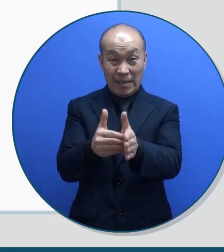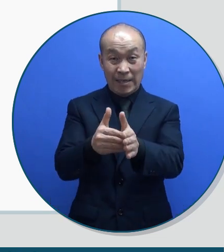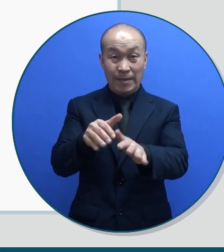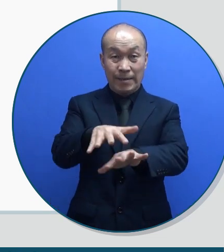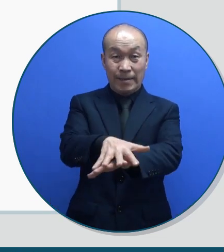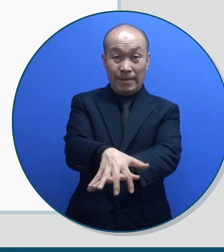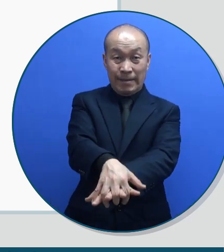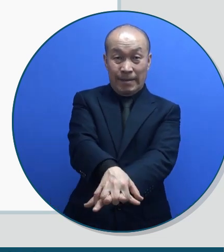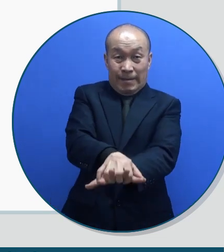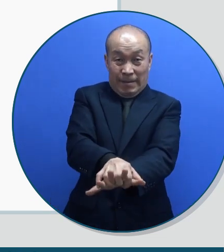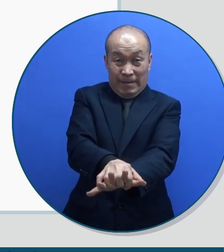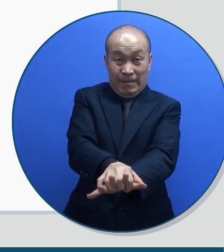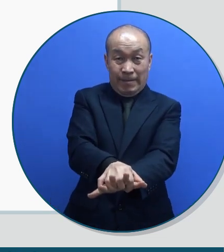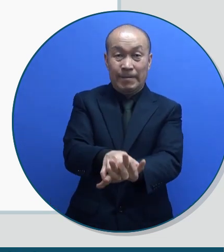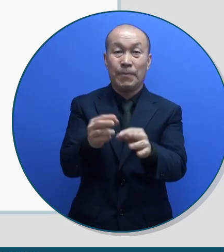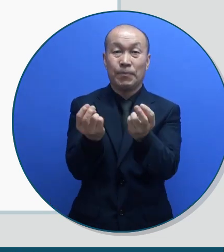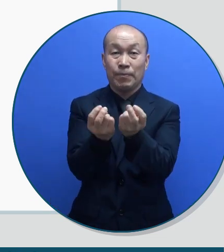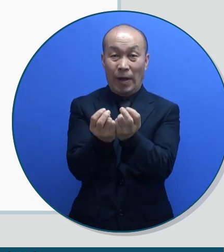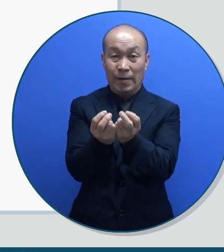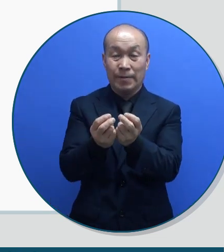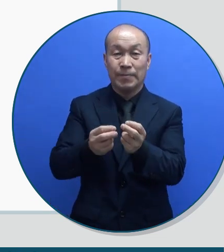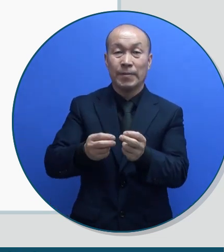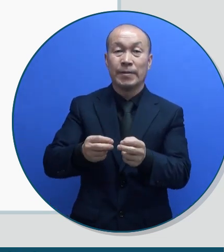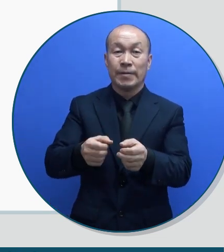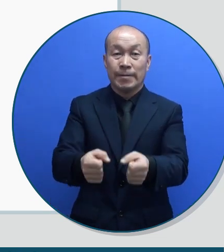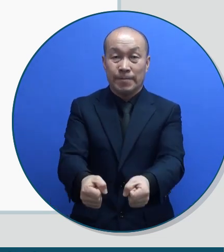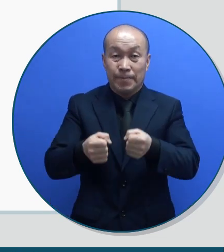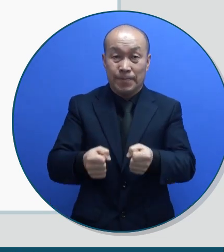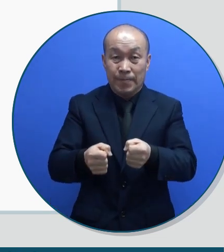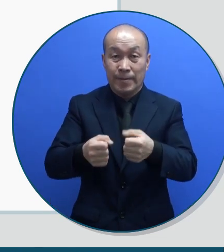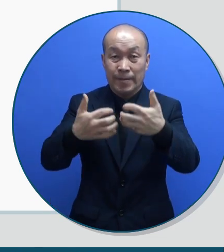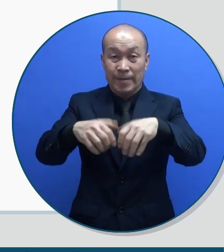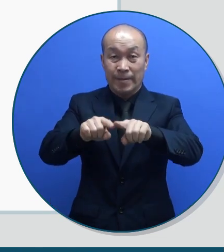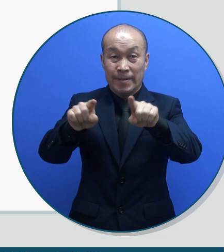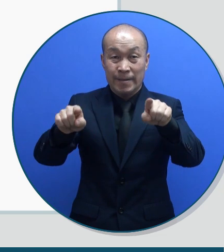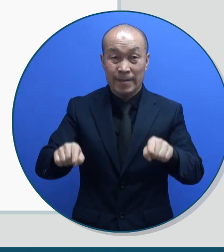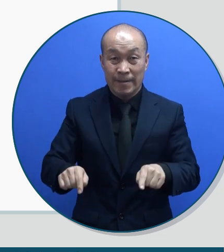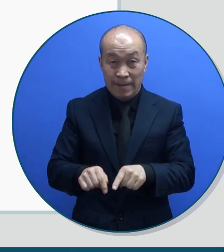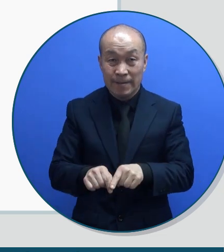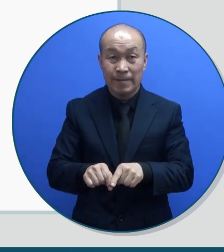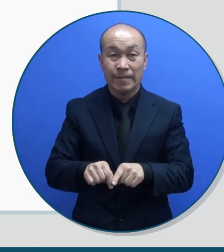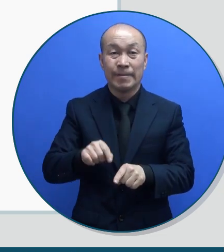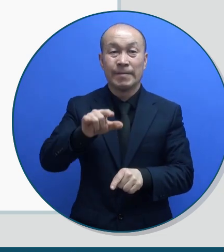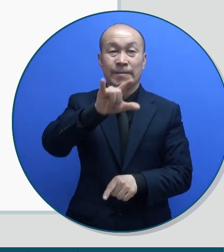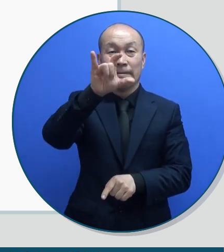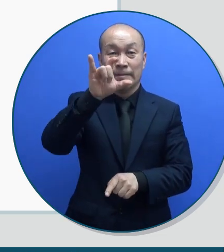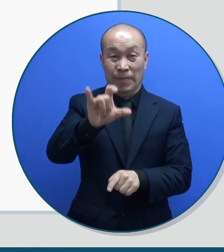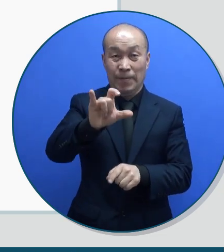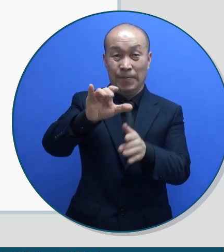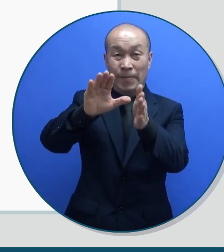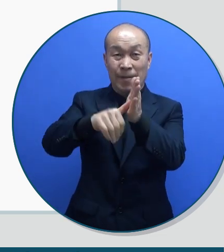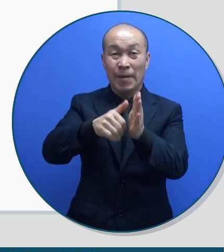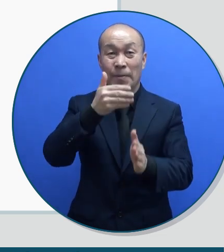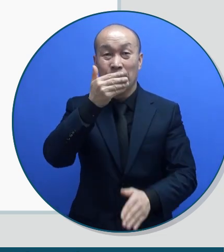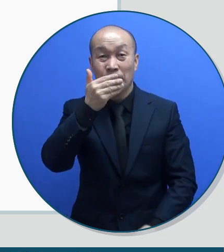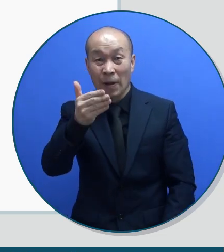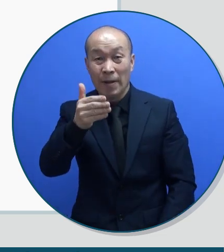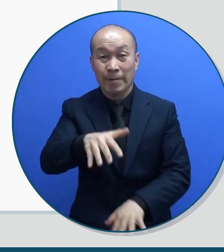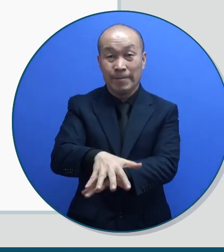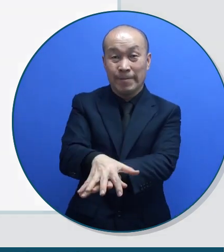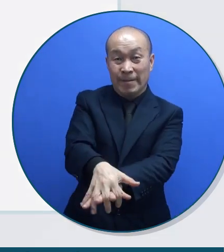지금까지 심폐소생술의 방법, 자동심장 충격기의 사용 방법, 코로나 시대에 할 수 있는 심폐소생술까지